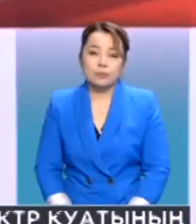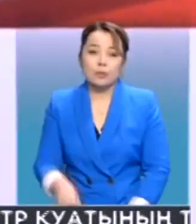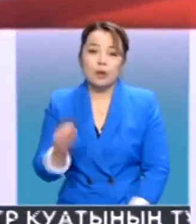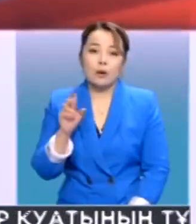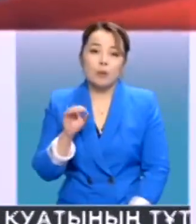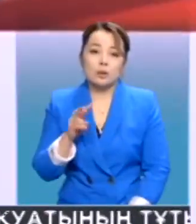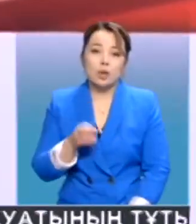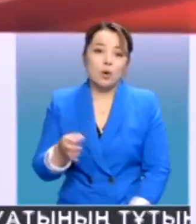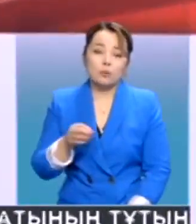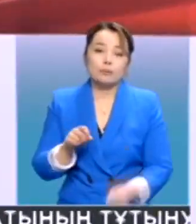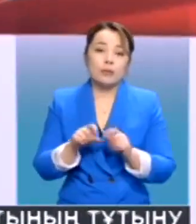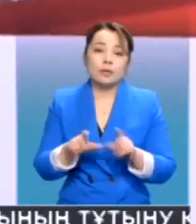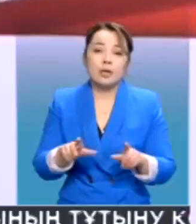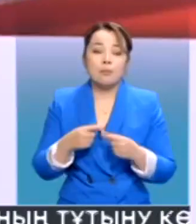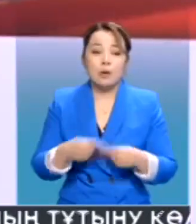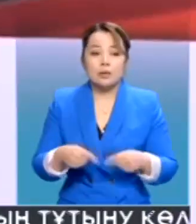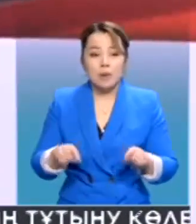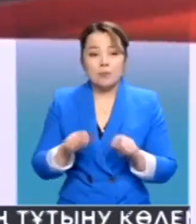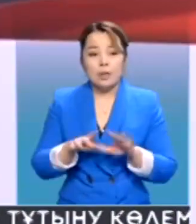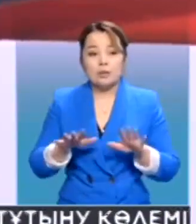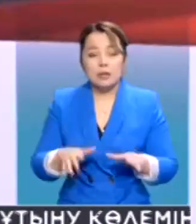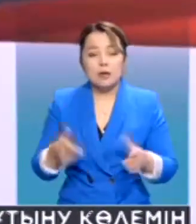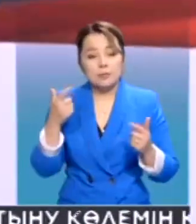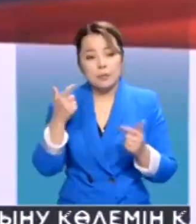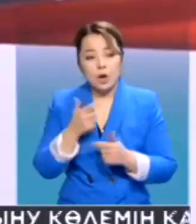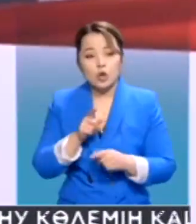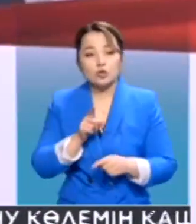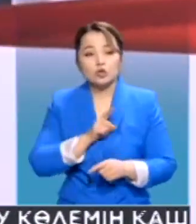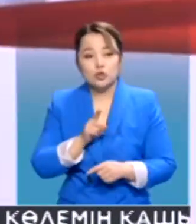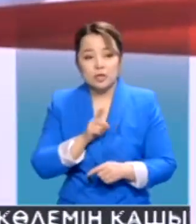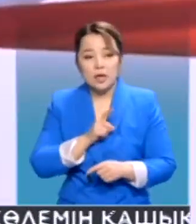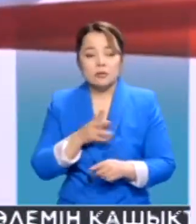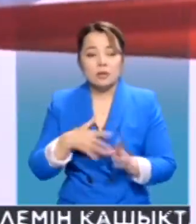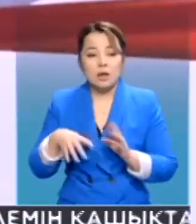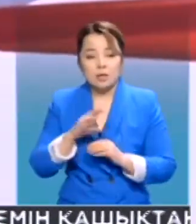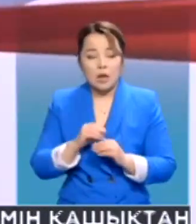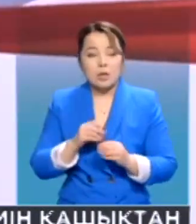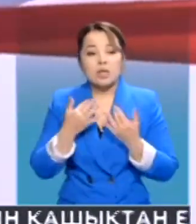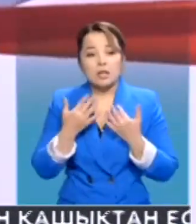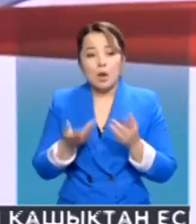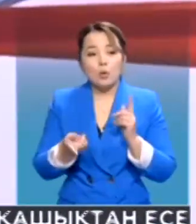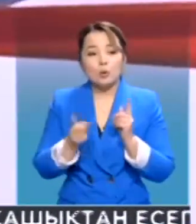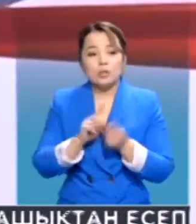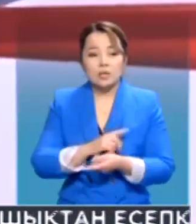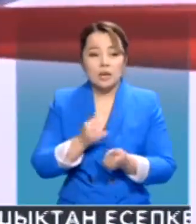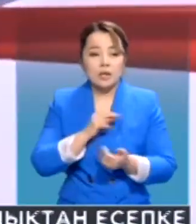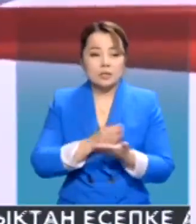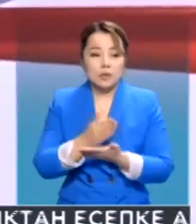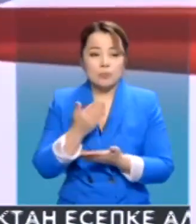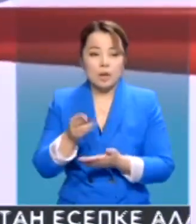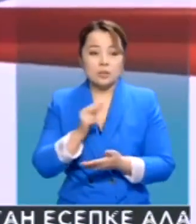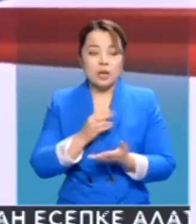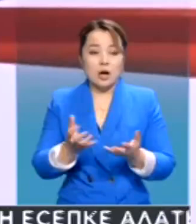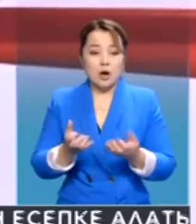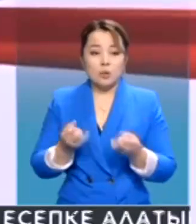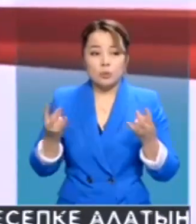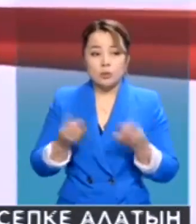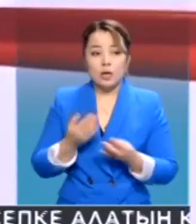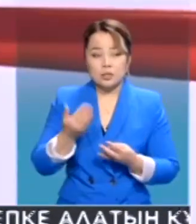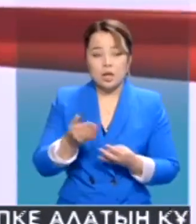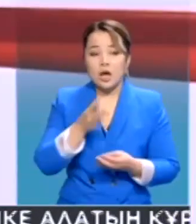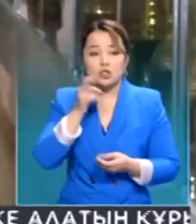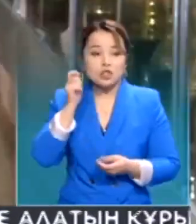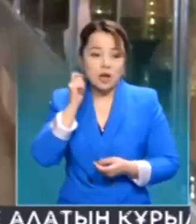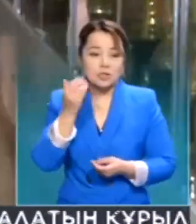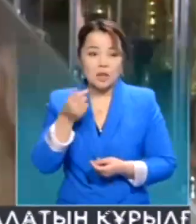Ақмола облысында мектеп және басқа да білім мекемелеріндегі күзетшілерге қойылатын талап өзгереді. Енді қызметкерді жұмысқа алу кезінде олардың